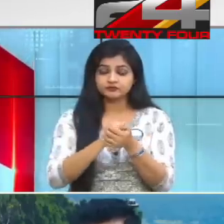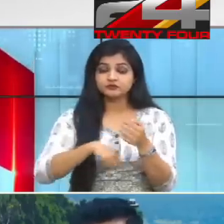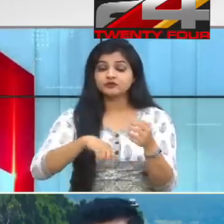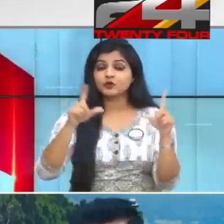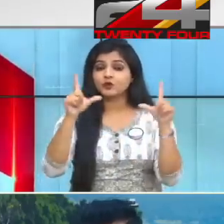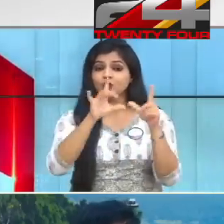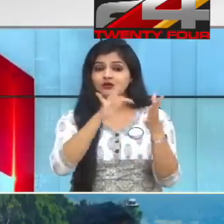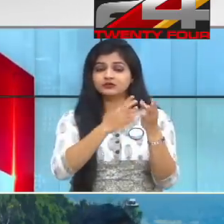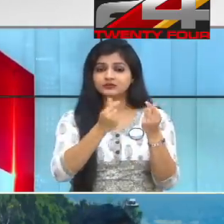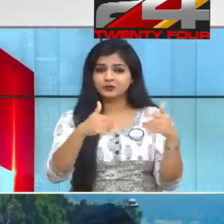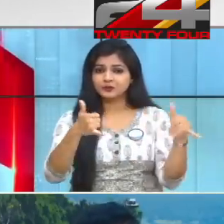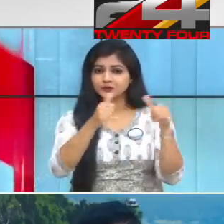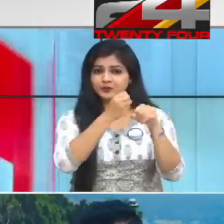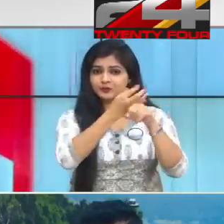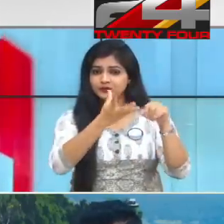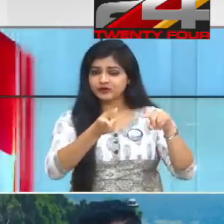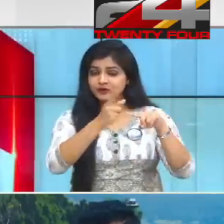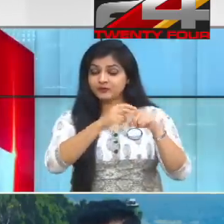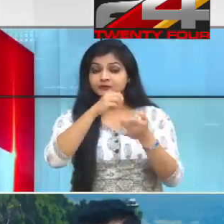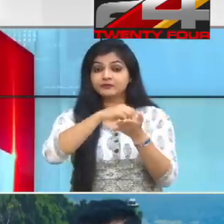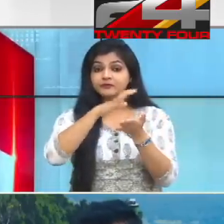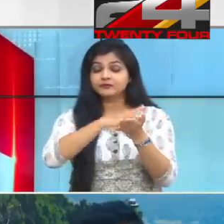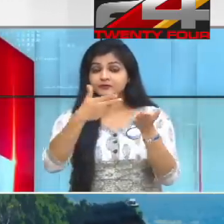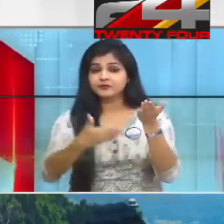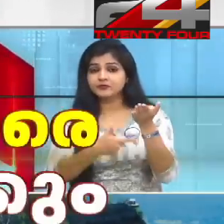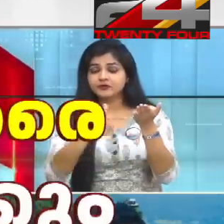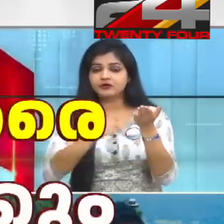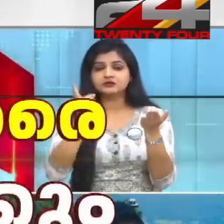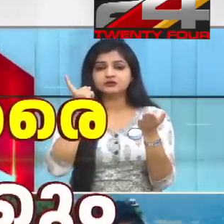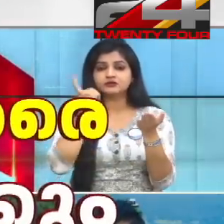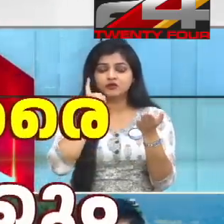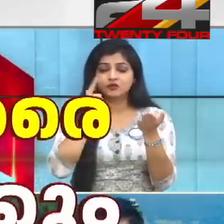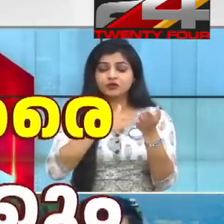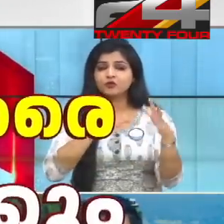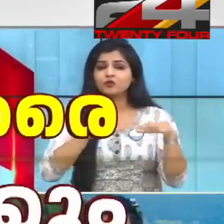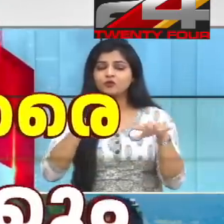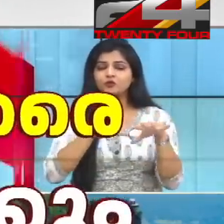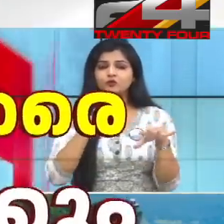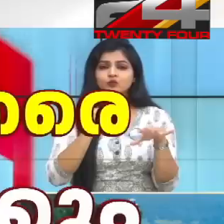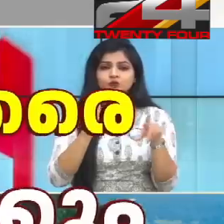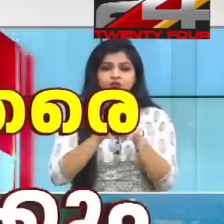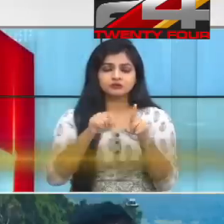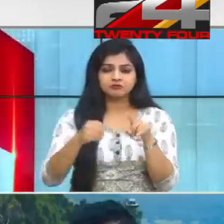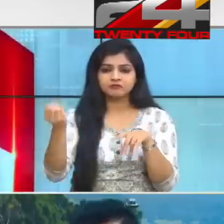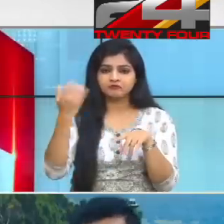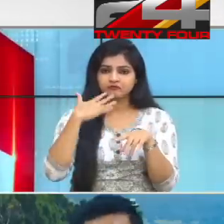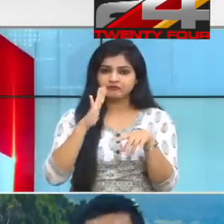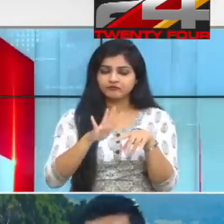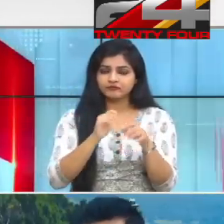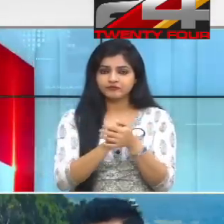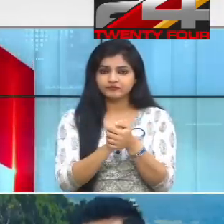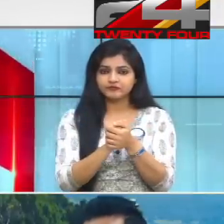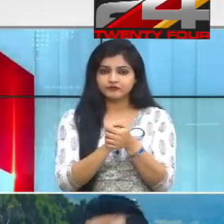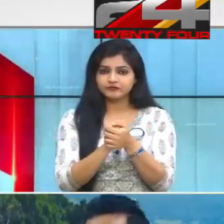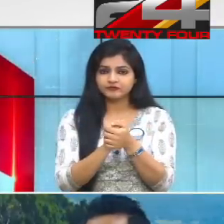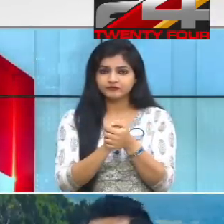ഭൂമിക്കടിയിൽ നിന്നുള്ള ഈ ശബ്ദങ്ങൾ അത് ഭൂചലനമല്ല എന്ന നിഗമനമാണ് ഇപ്പോൾ